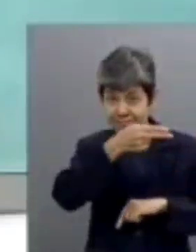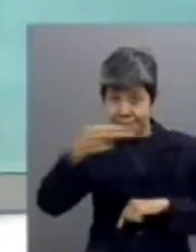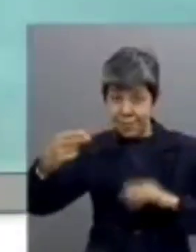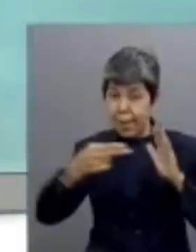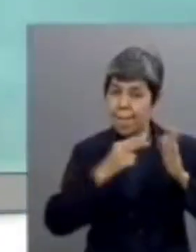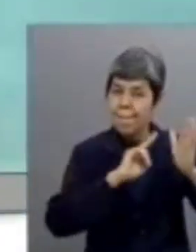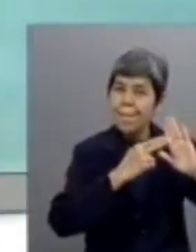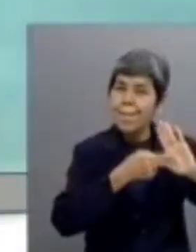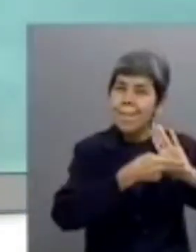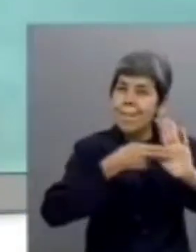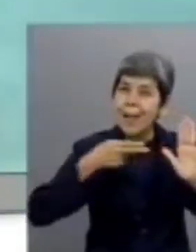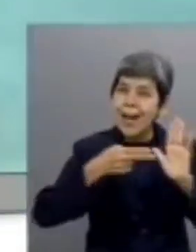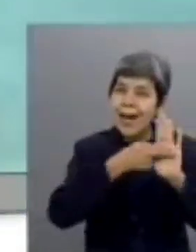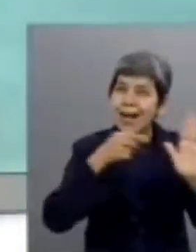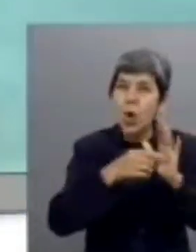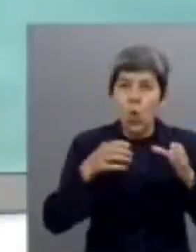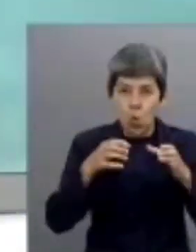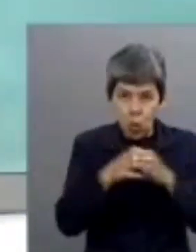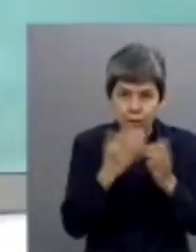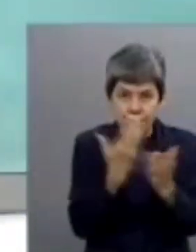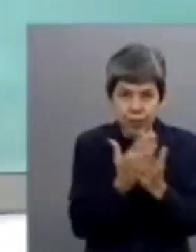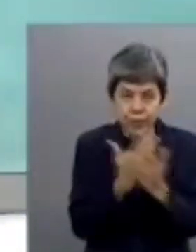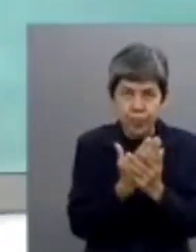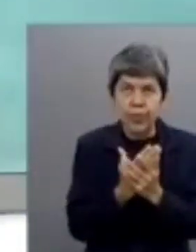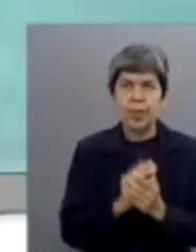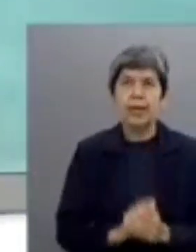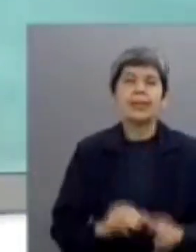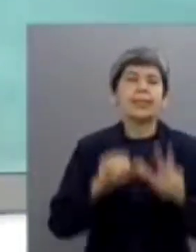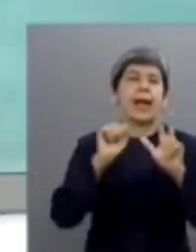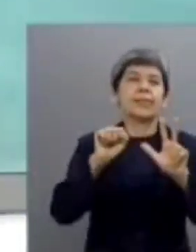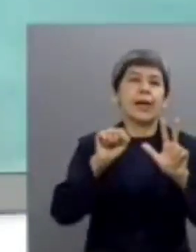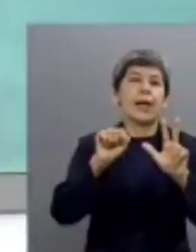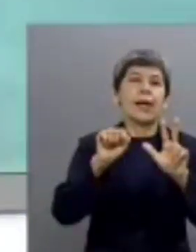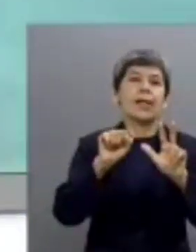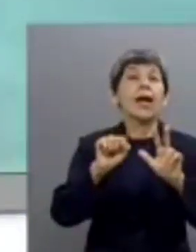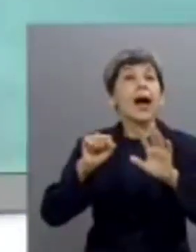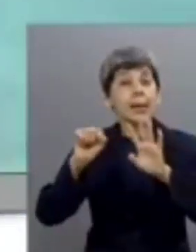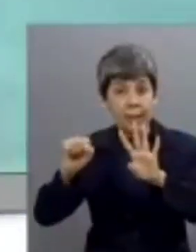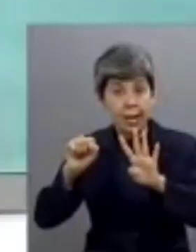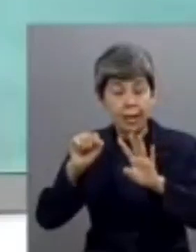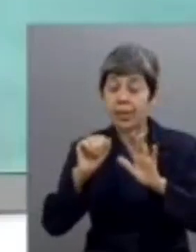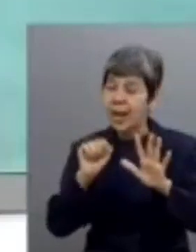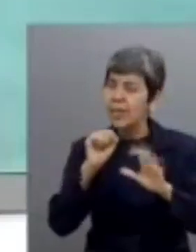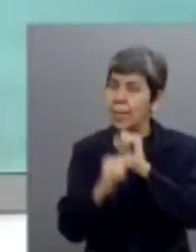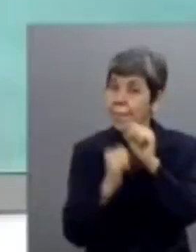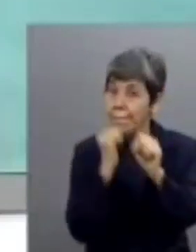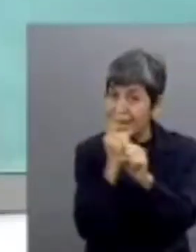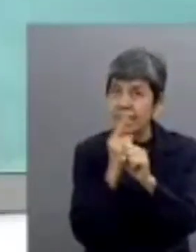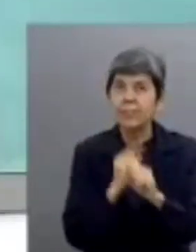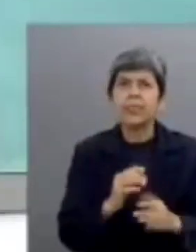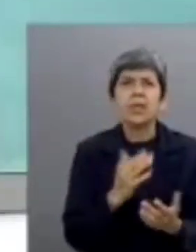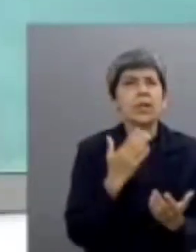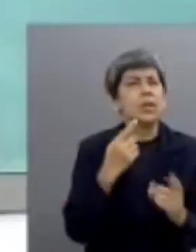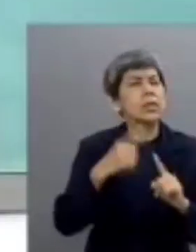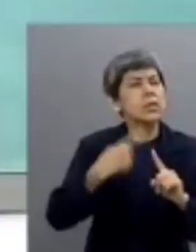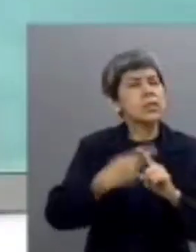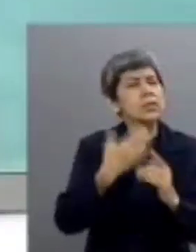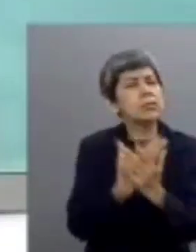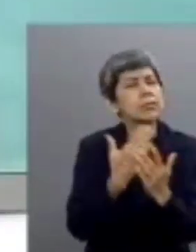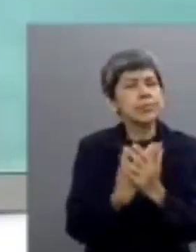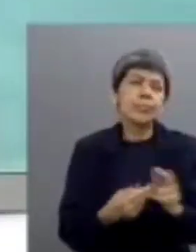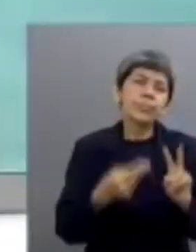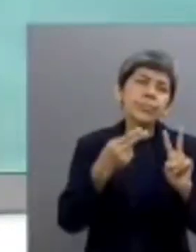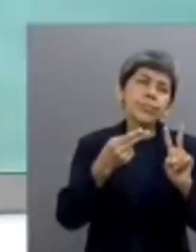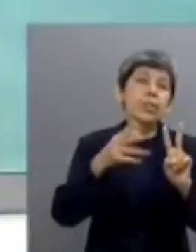ถ้าเรามีรายได้ตั้งแต่ 5000บาทขึ้นไปจนถึงเจ็ดแสนห้าหมื่นบาทต่อปีอัตราภาษีที่จะเสีย